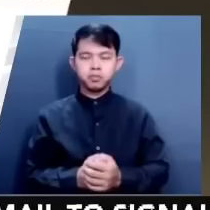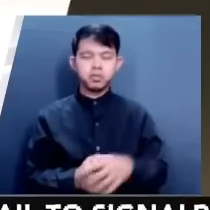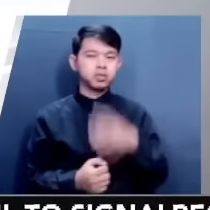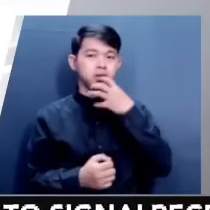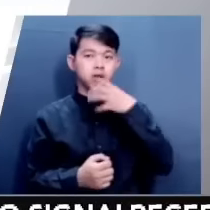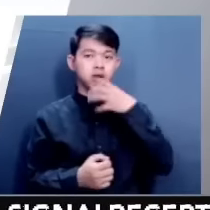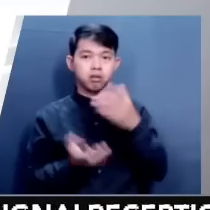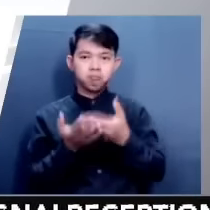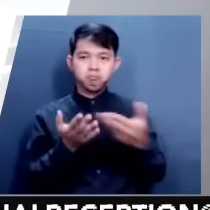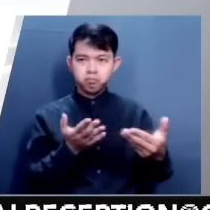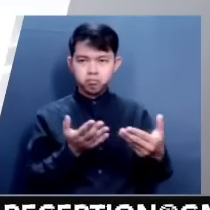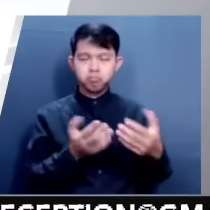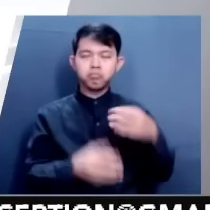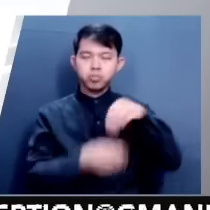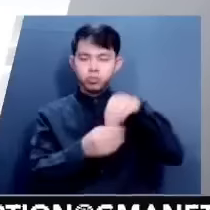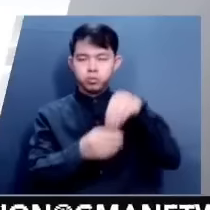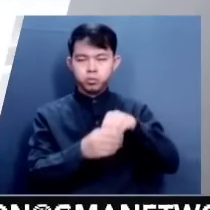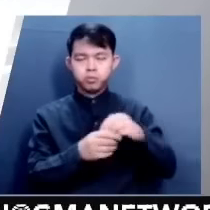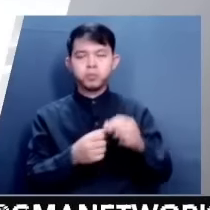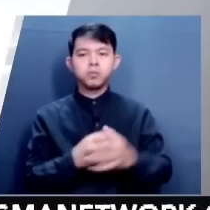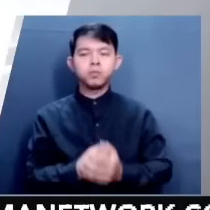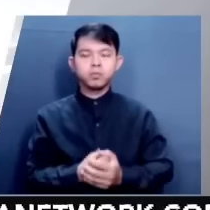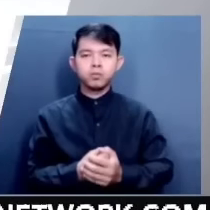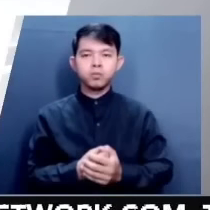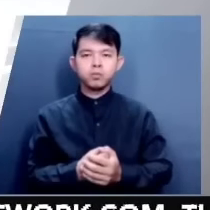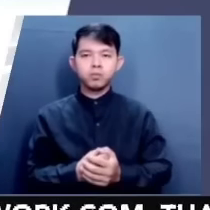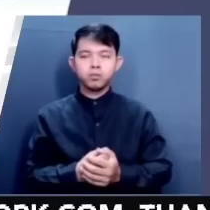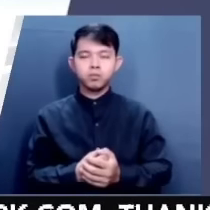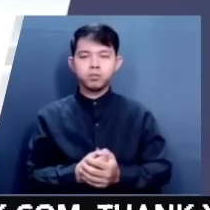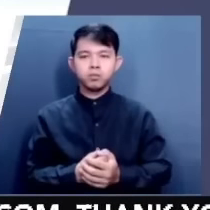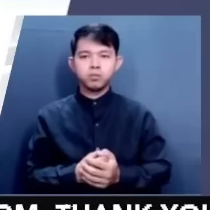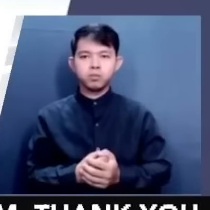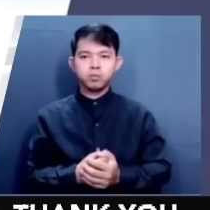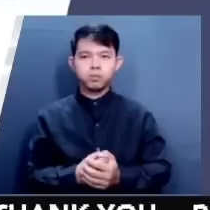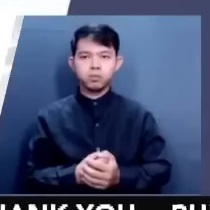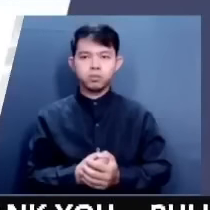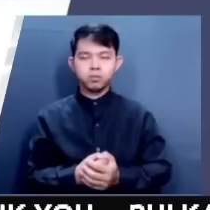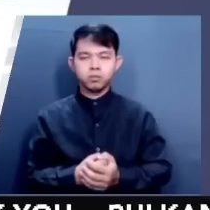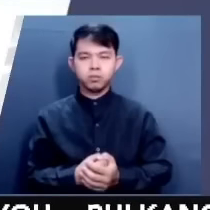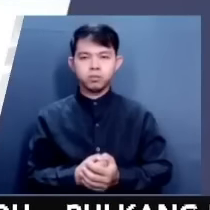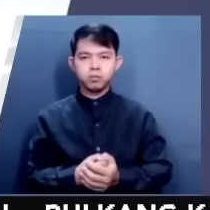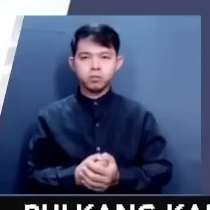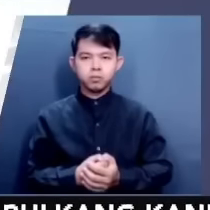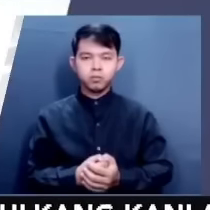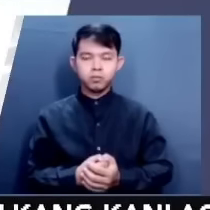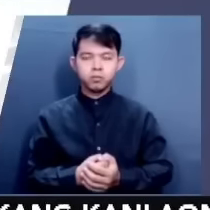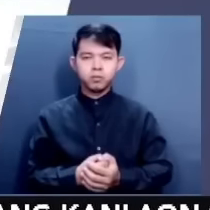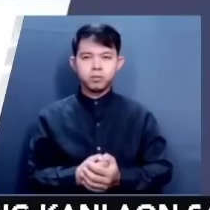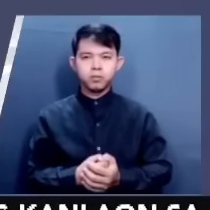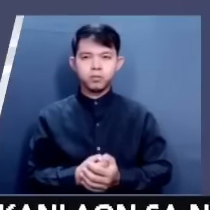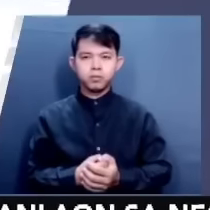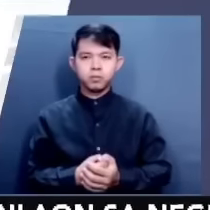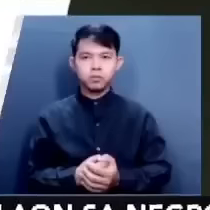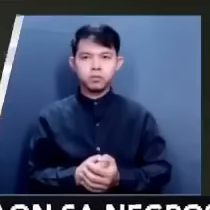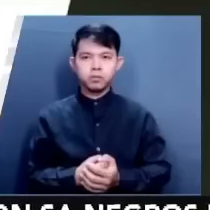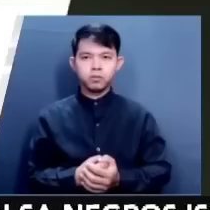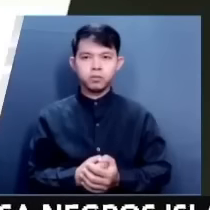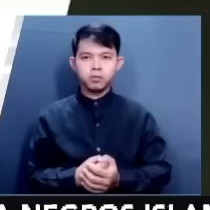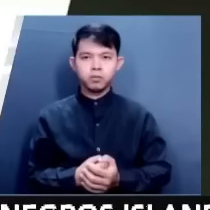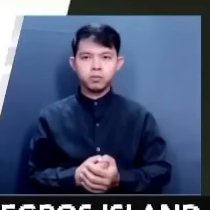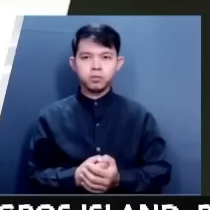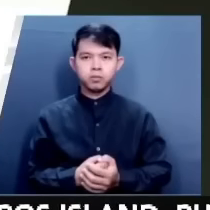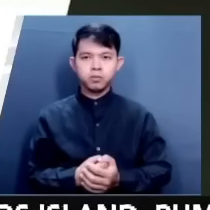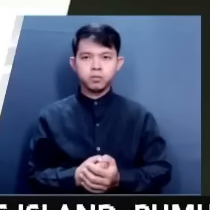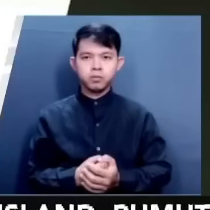ginapagwa. And ang mga hot materials ni ini, so kumbaga nag-sisanay sila kapag gina-drive sila